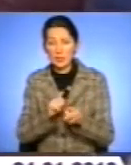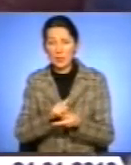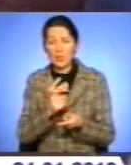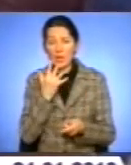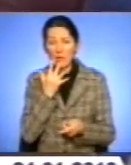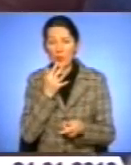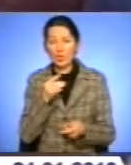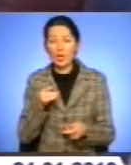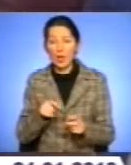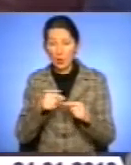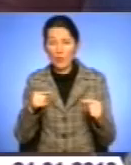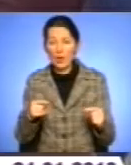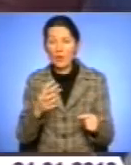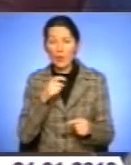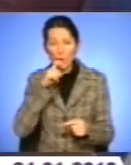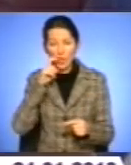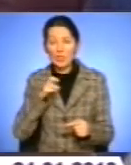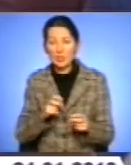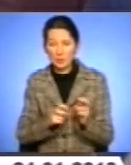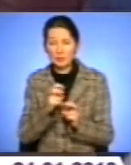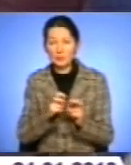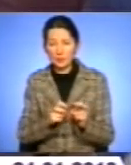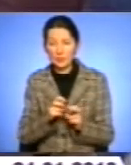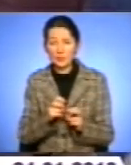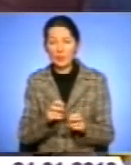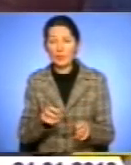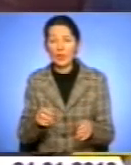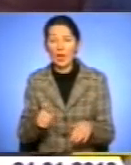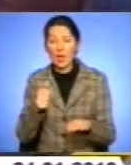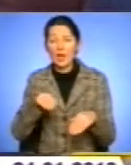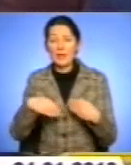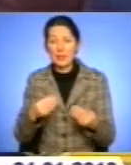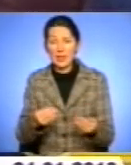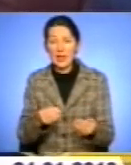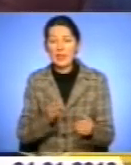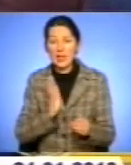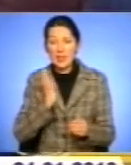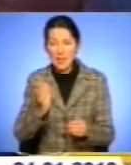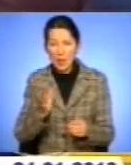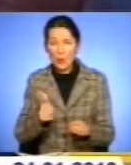в сотню країн за рейтингом економічної свободи та ефективністю кредитної привабливості вітчизняної економіки. У